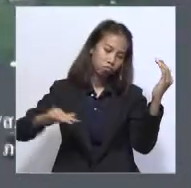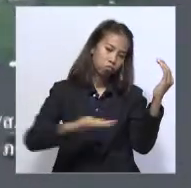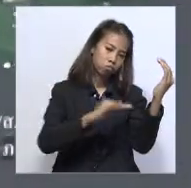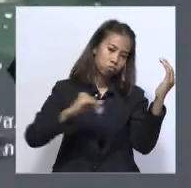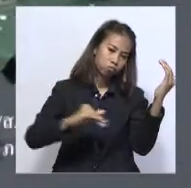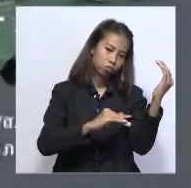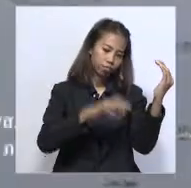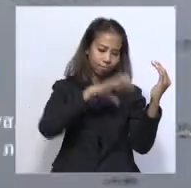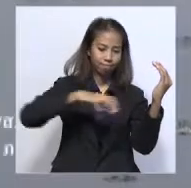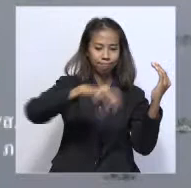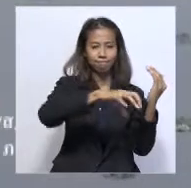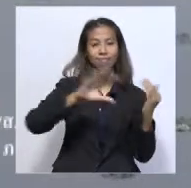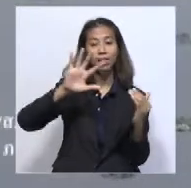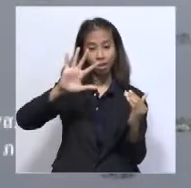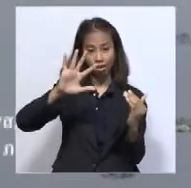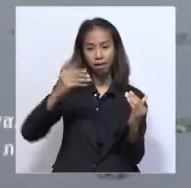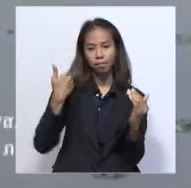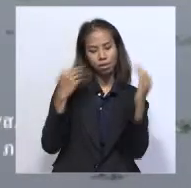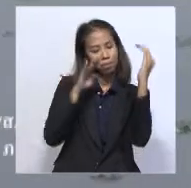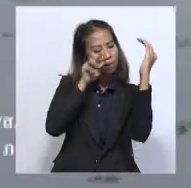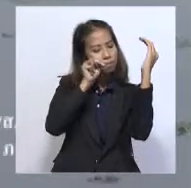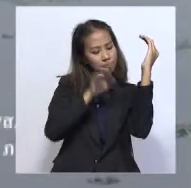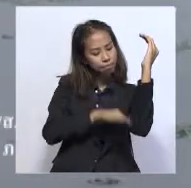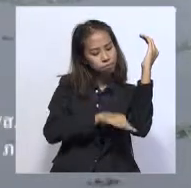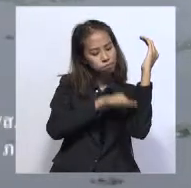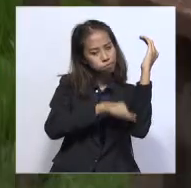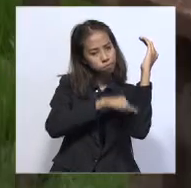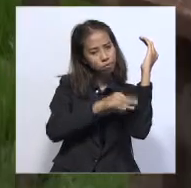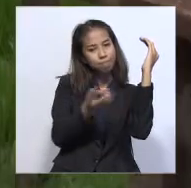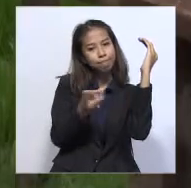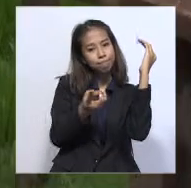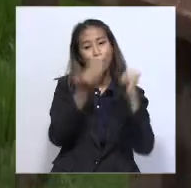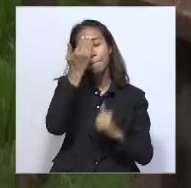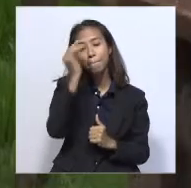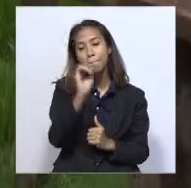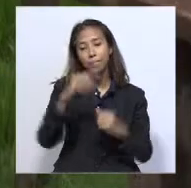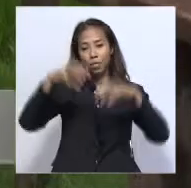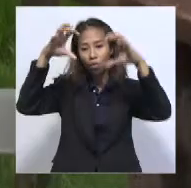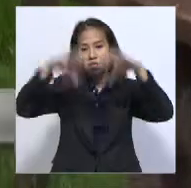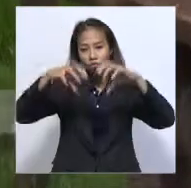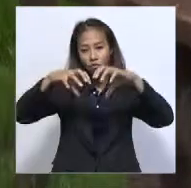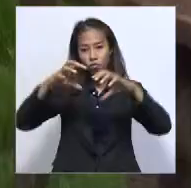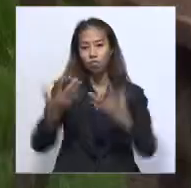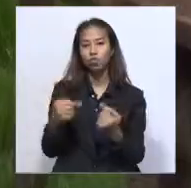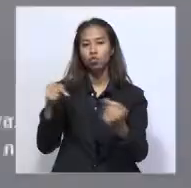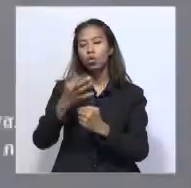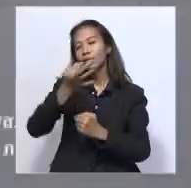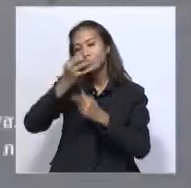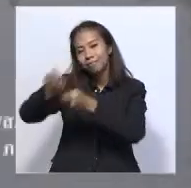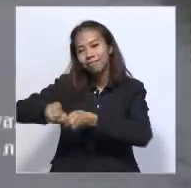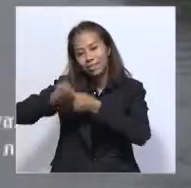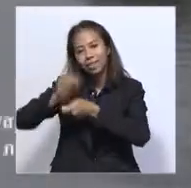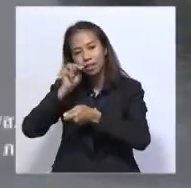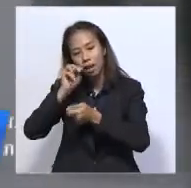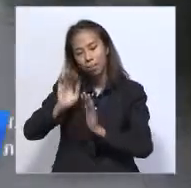ห่งในจังหวัดหนองคายเพิ่มขึ้นเล็กน้อยนะครับเนื่องจากฝนที่ตกลงมาเกษตรกรก็ได้กักเก็บไว้ในการทำน